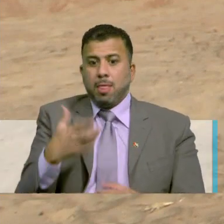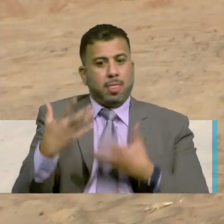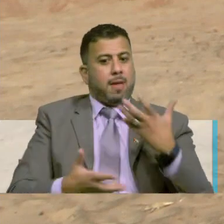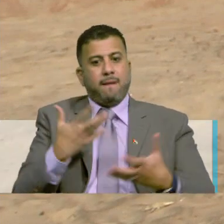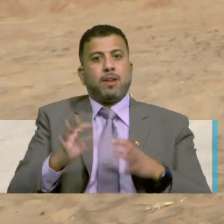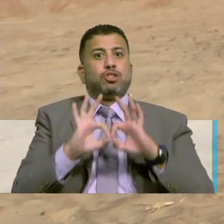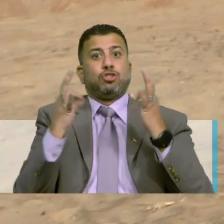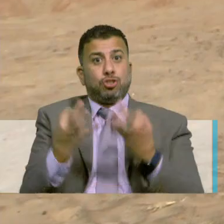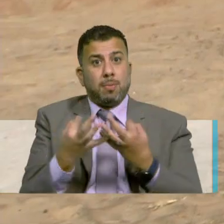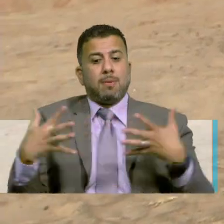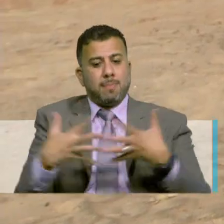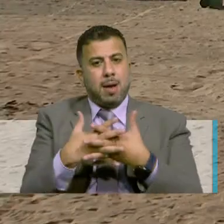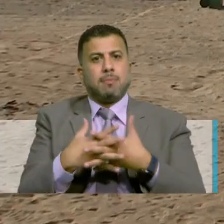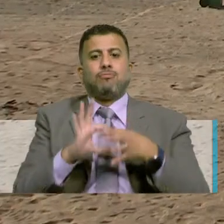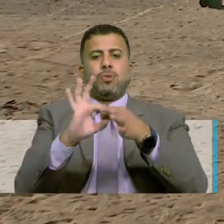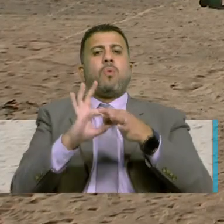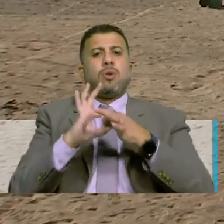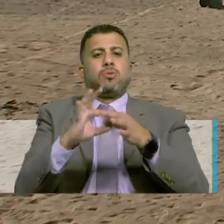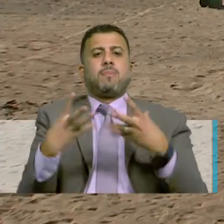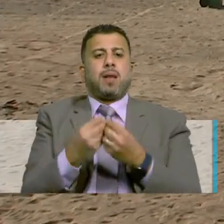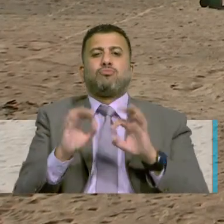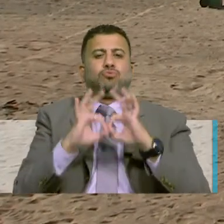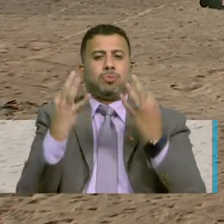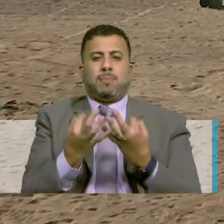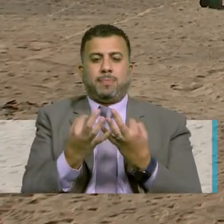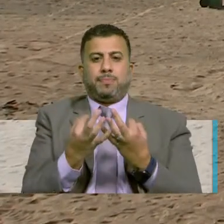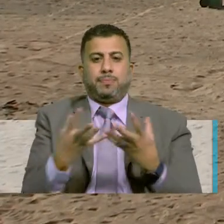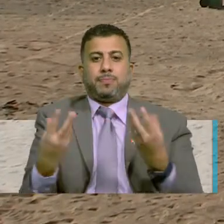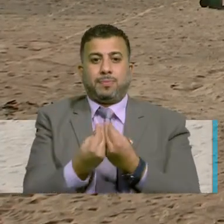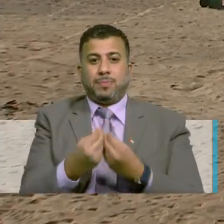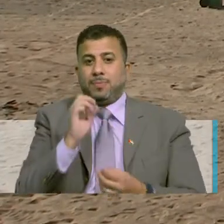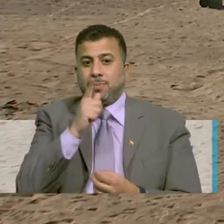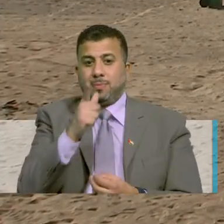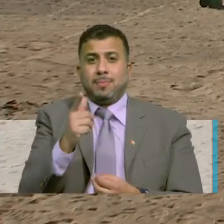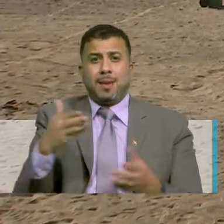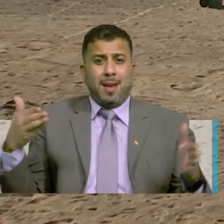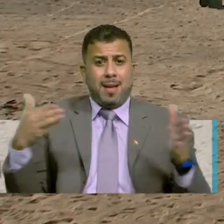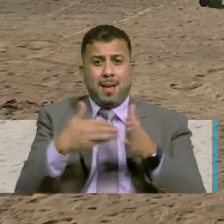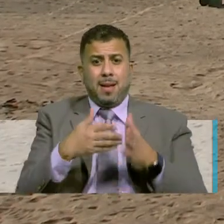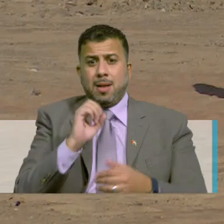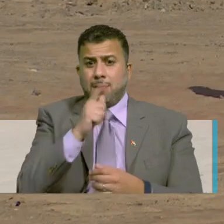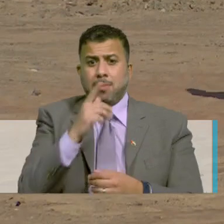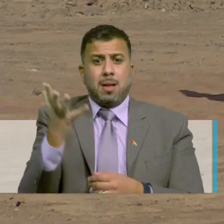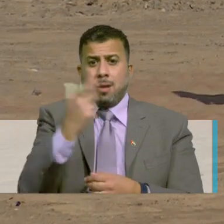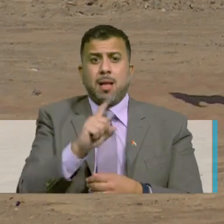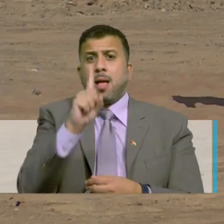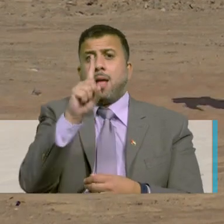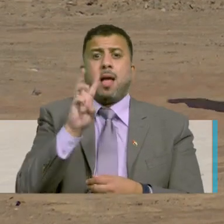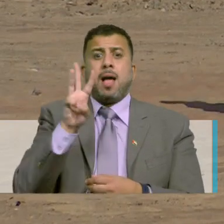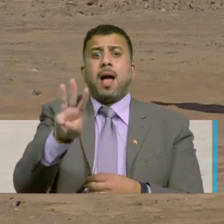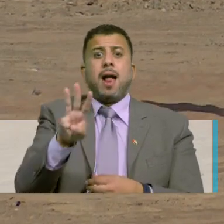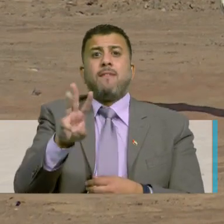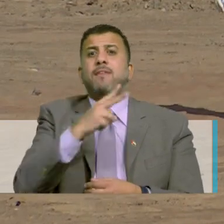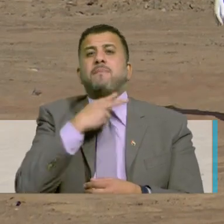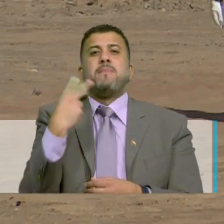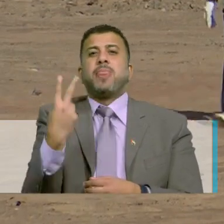التفاعل الاجتماعي، زيادة التواصل مع المجتمع. ومع نهاية الحملة تمكن أكثر من